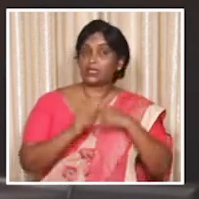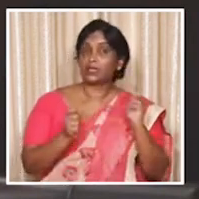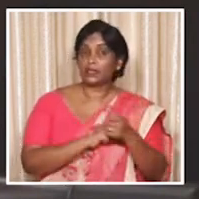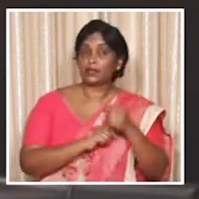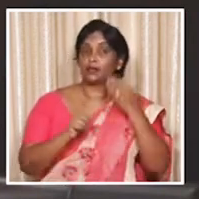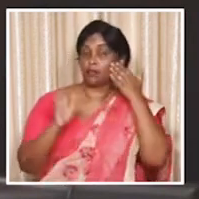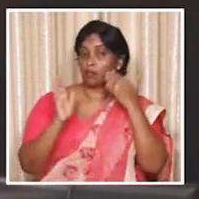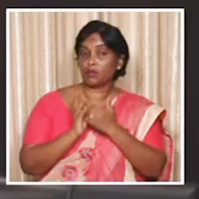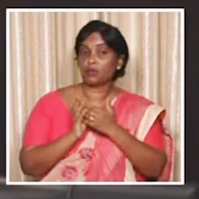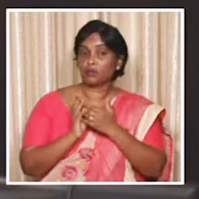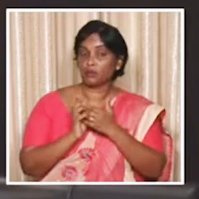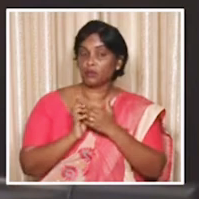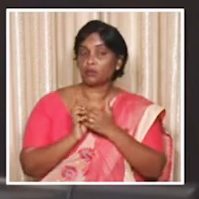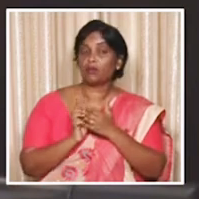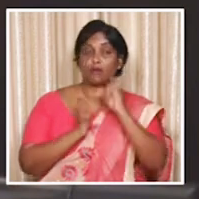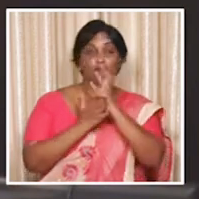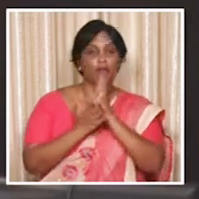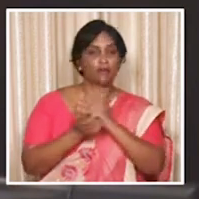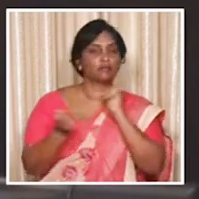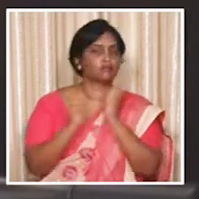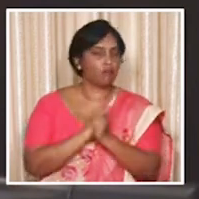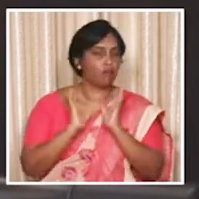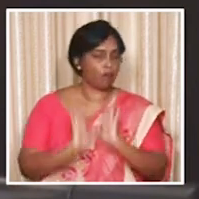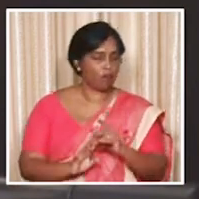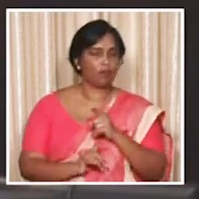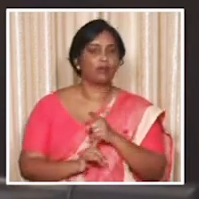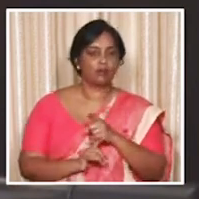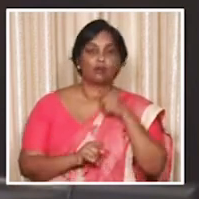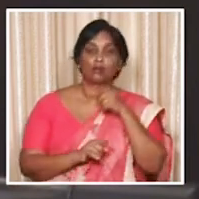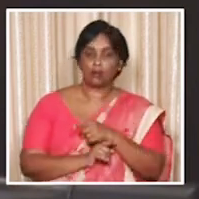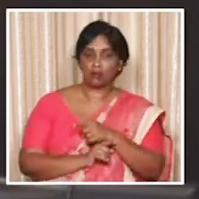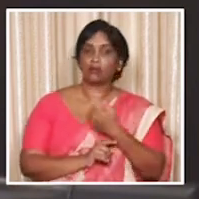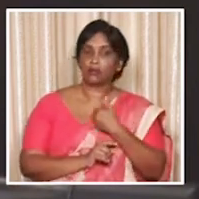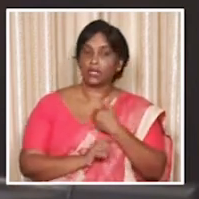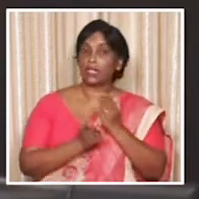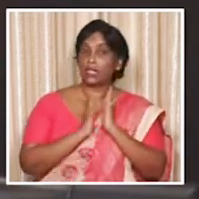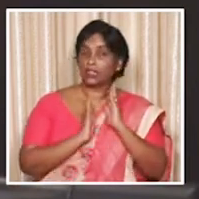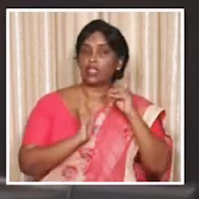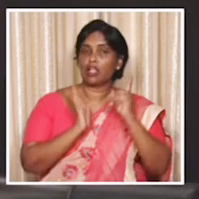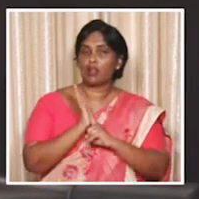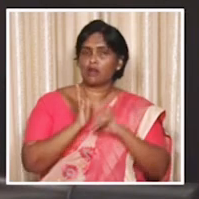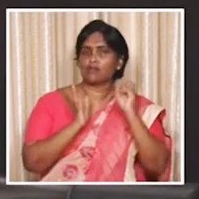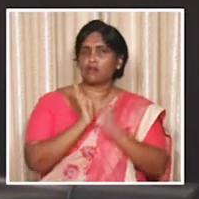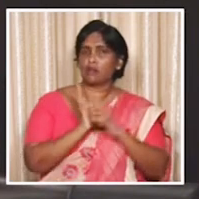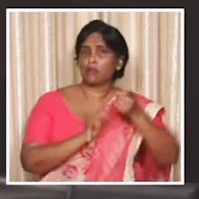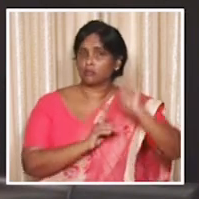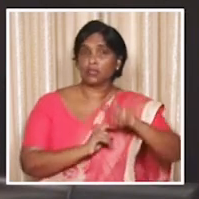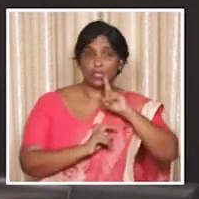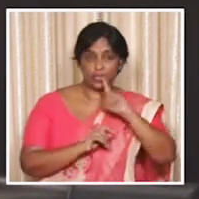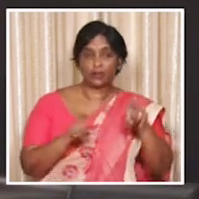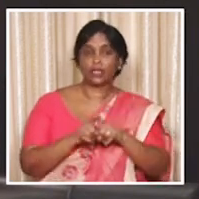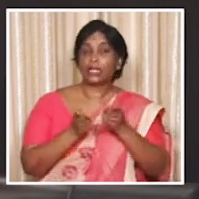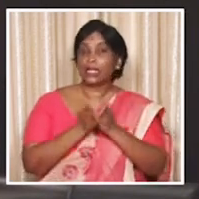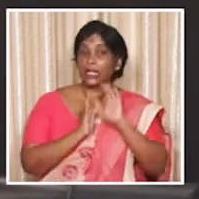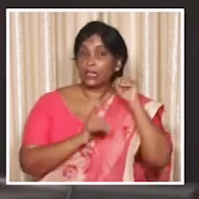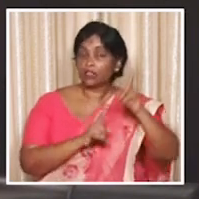ක්‍රිකට් සම්බන්ධයෙන් විශේෂ ව්‍යවස්ථාමය වෙනසක් අවශ්‍යයි කියන කාරණාව. එතනදී අපි ඉන්දියාවේ ලෝඩා කමිටුව නිර්දේශ කළා වගේ